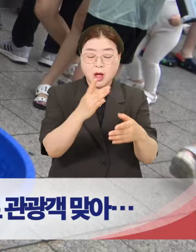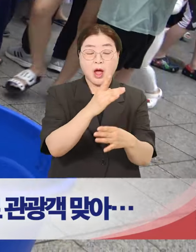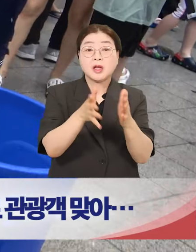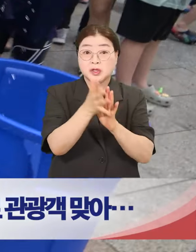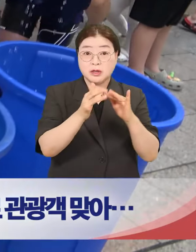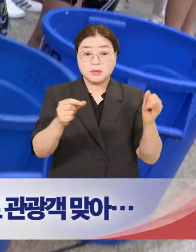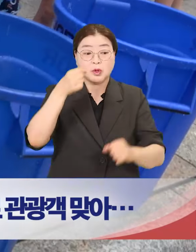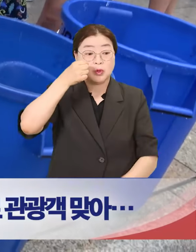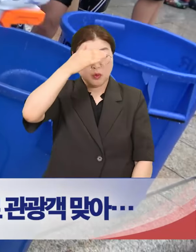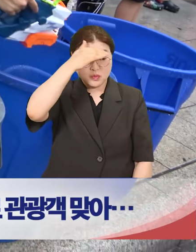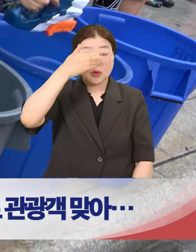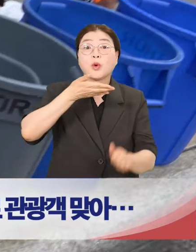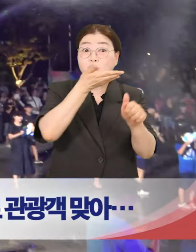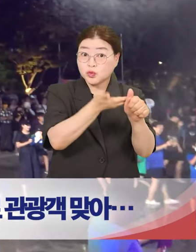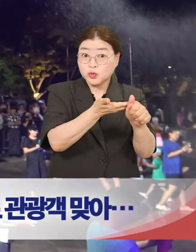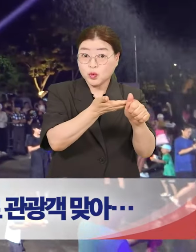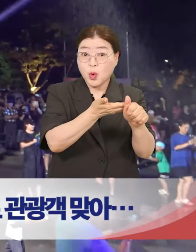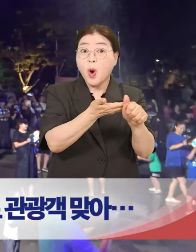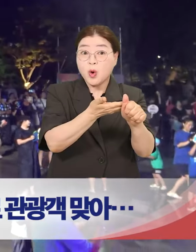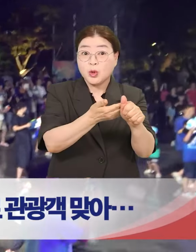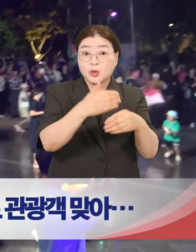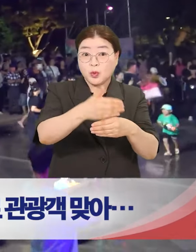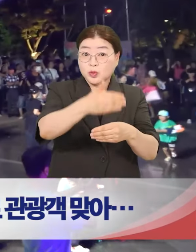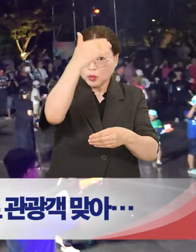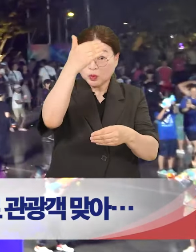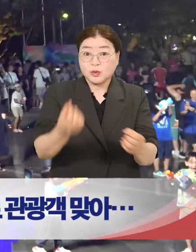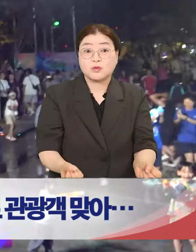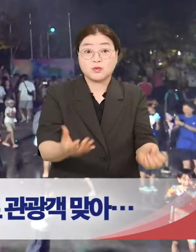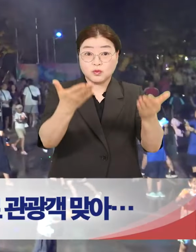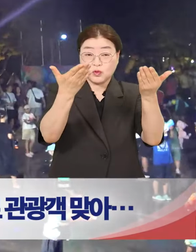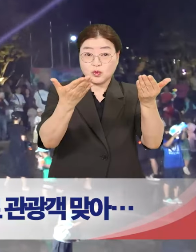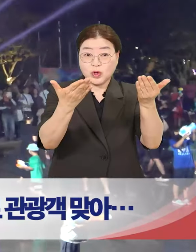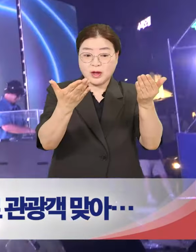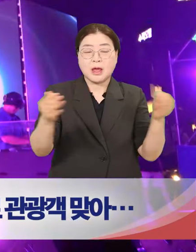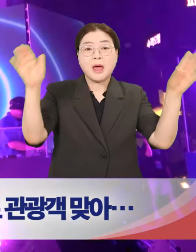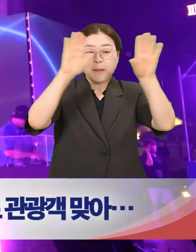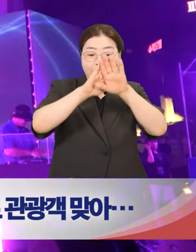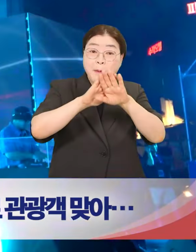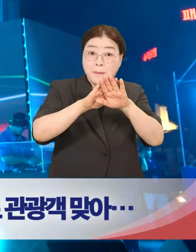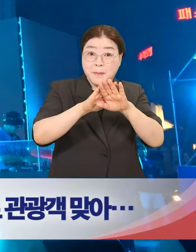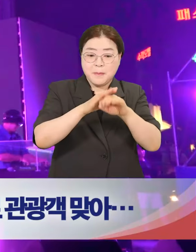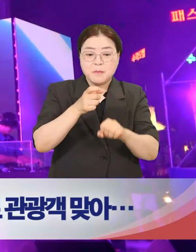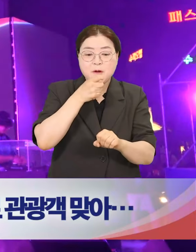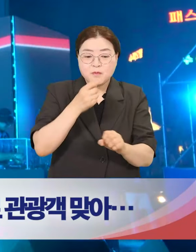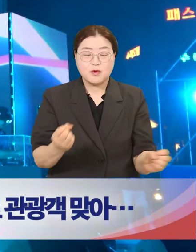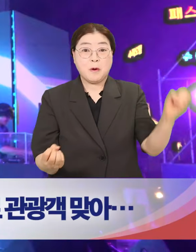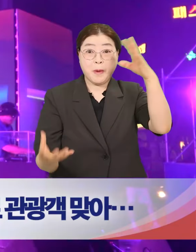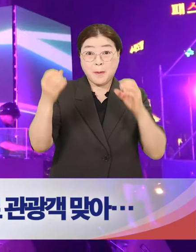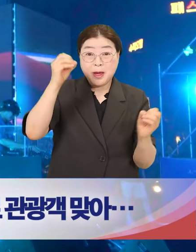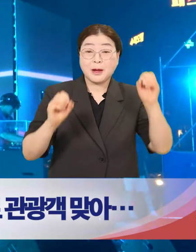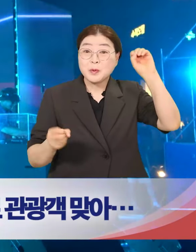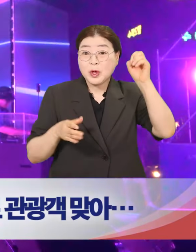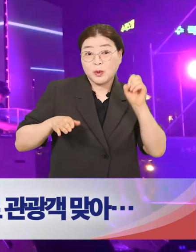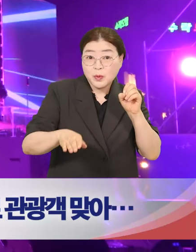펼쳐지며 시민들에게 볼거리를 제공하였고, 이후 본격적으로 막을 올린 발원지 축제는 축제 기간 중 DJ가